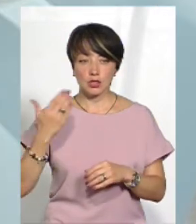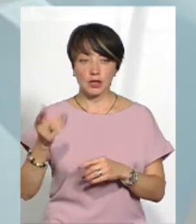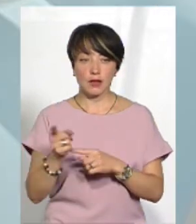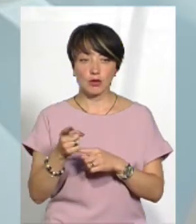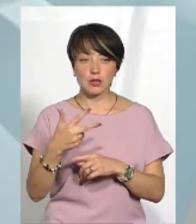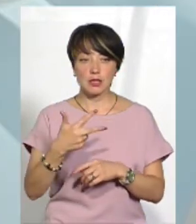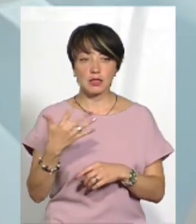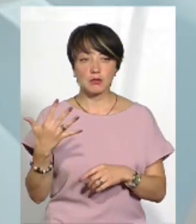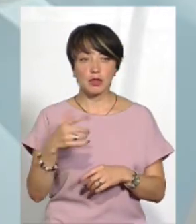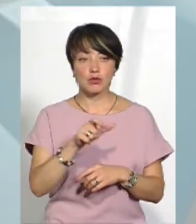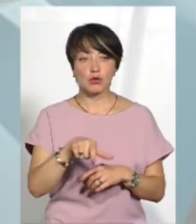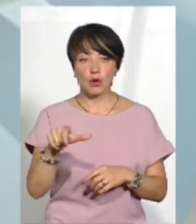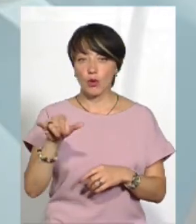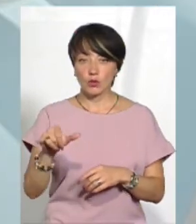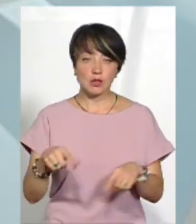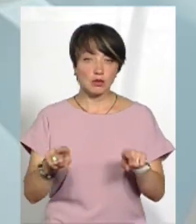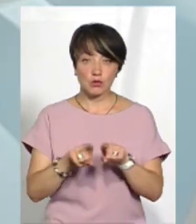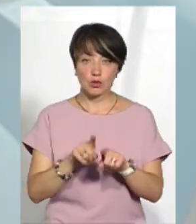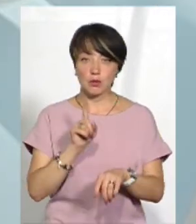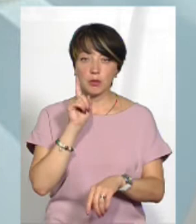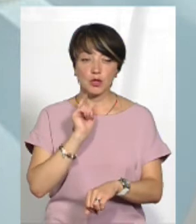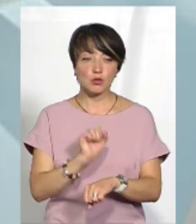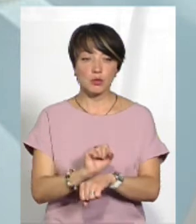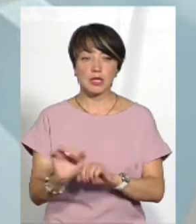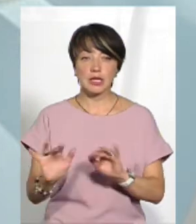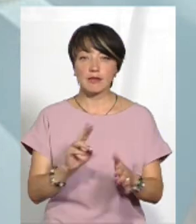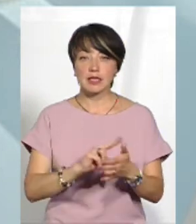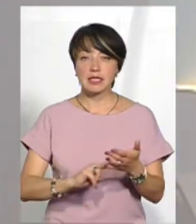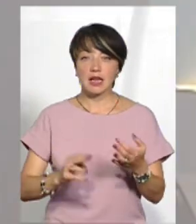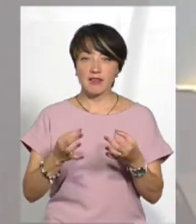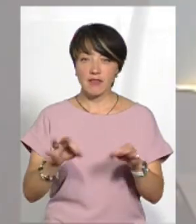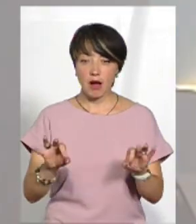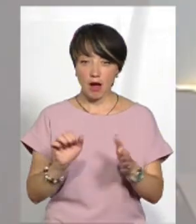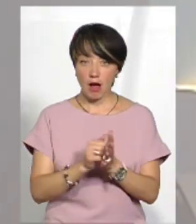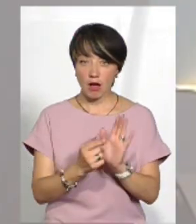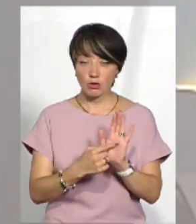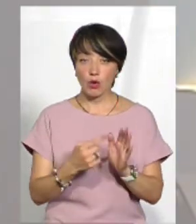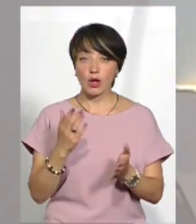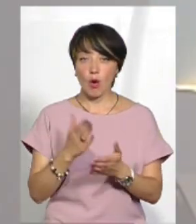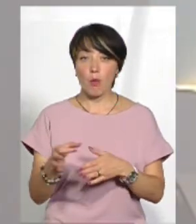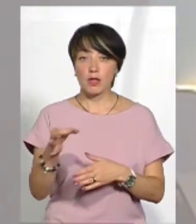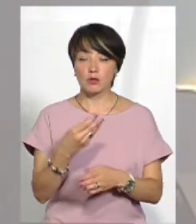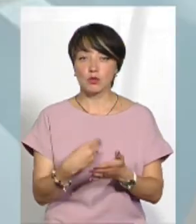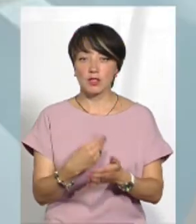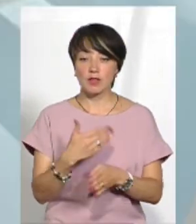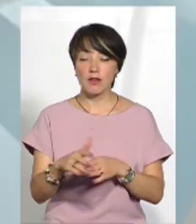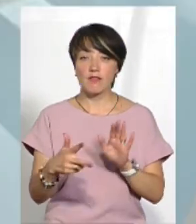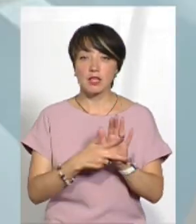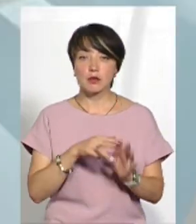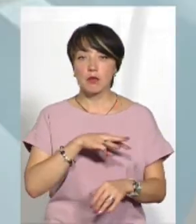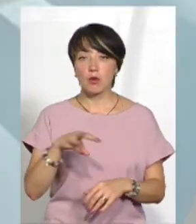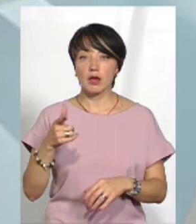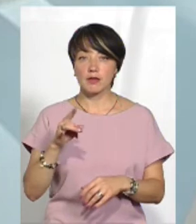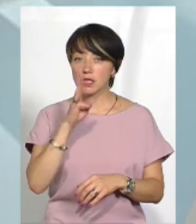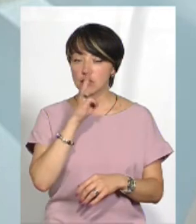сусідів 35 чоловік, вони теж призупинена дія сертифікату, але їм з обласного бюджету виділяють 8